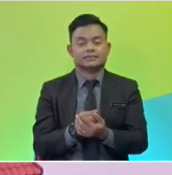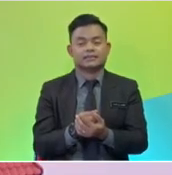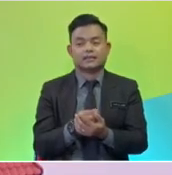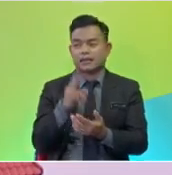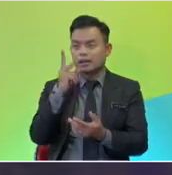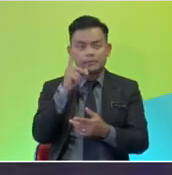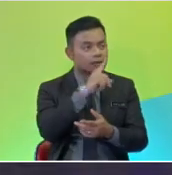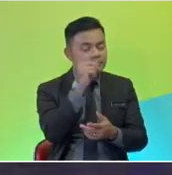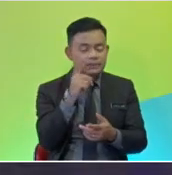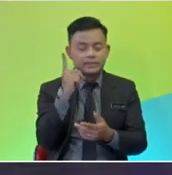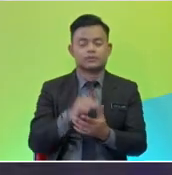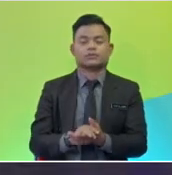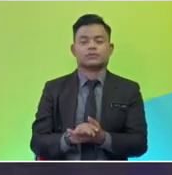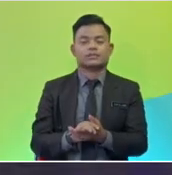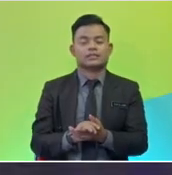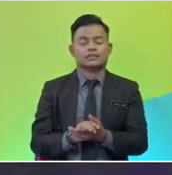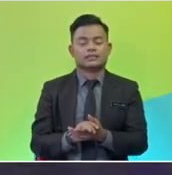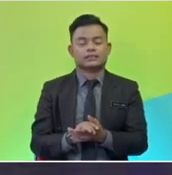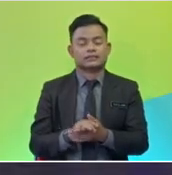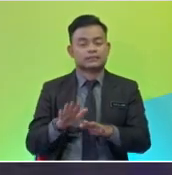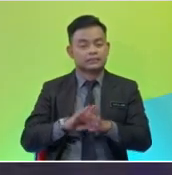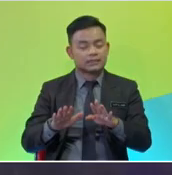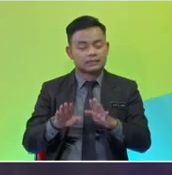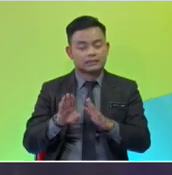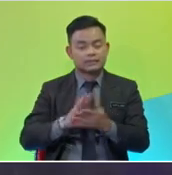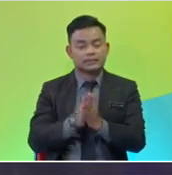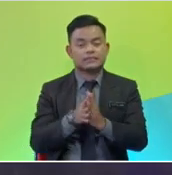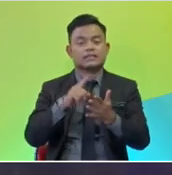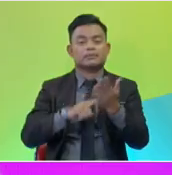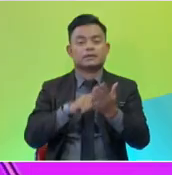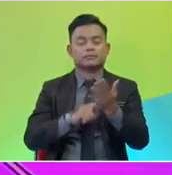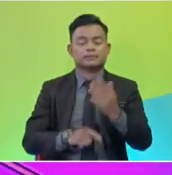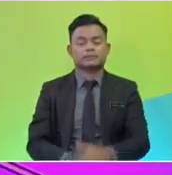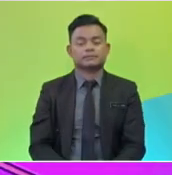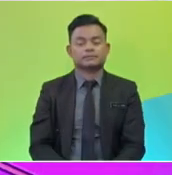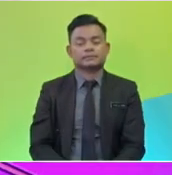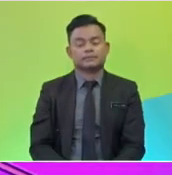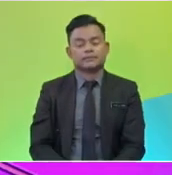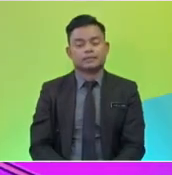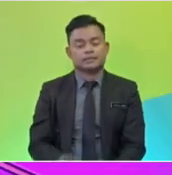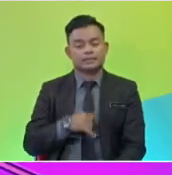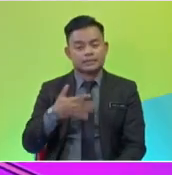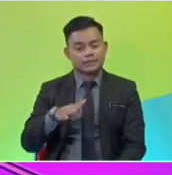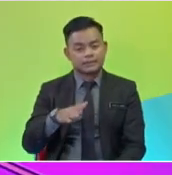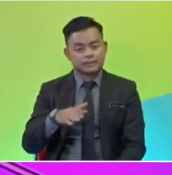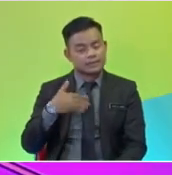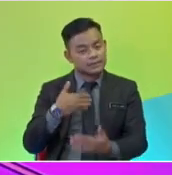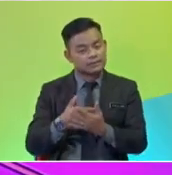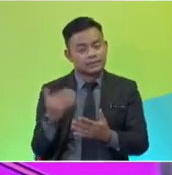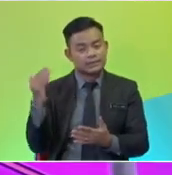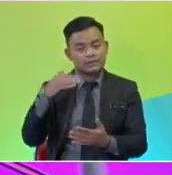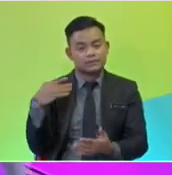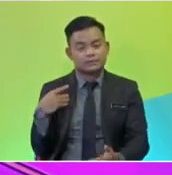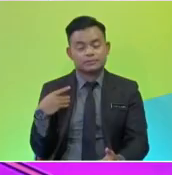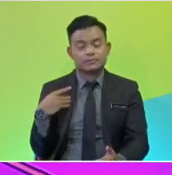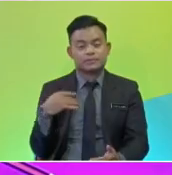persekitaran agar tidak berlaku kemalangan ya Cikgu okey Cikgu alang-alang saya dah sampai sini Cikgu ilah saya